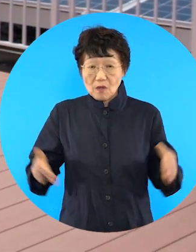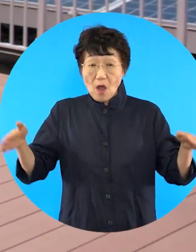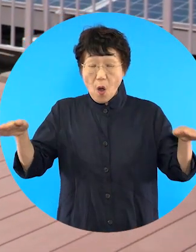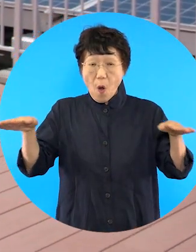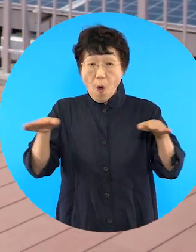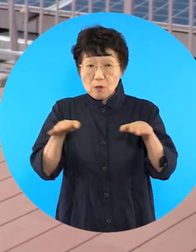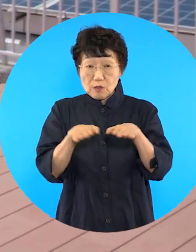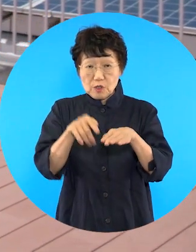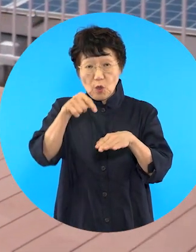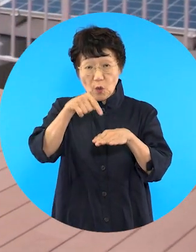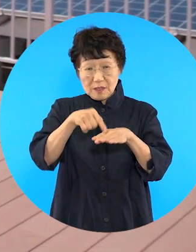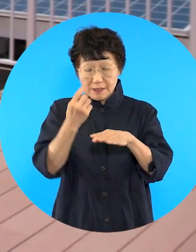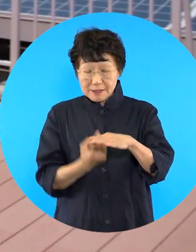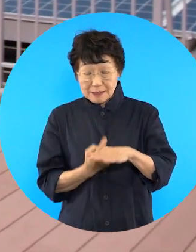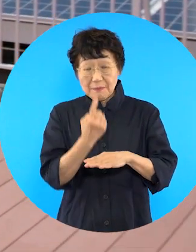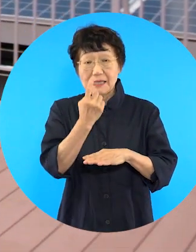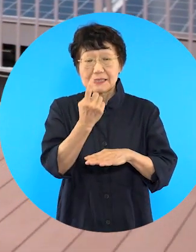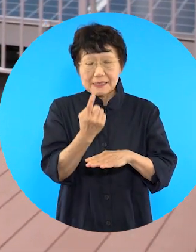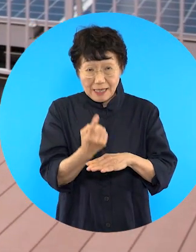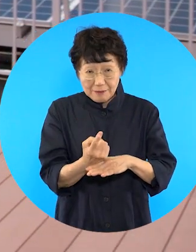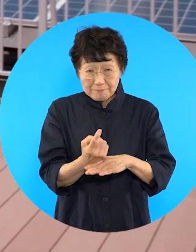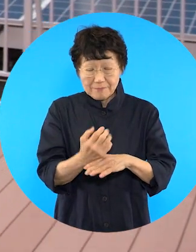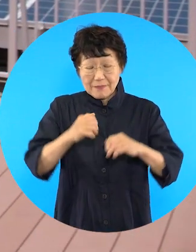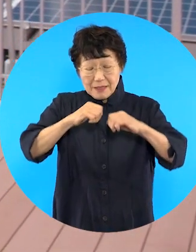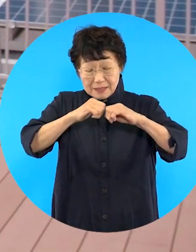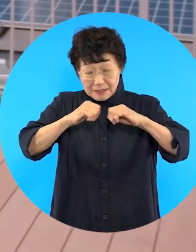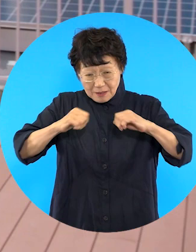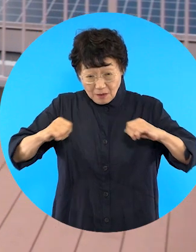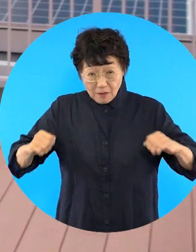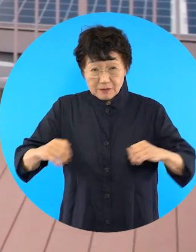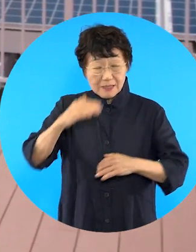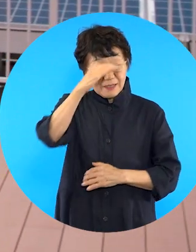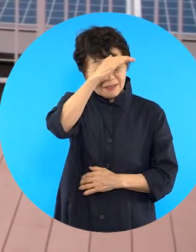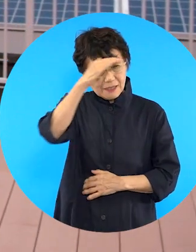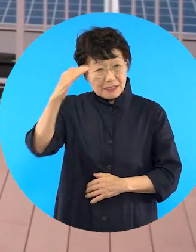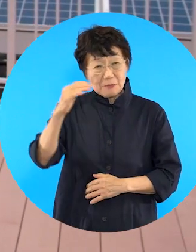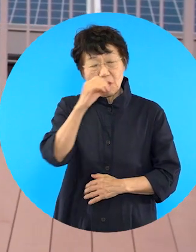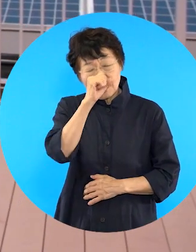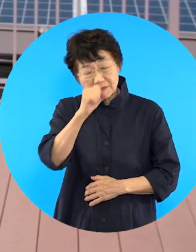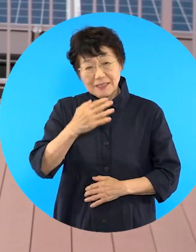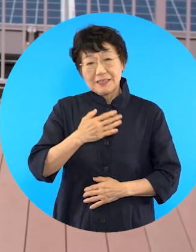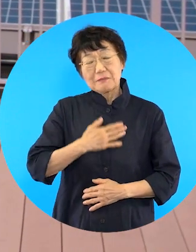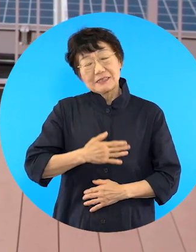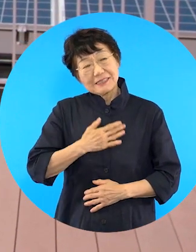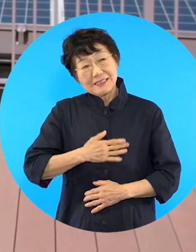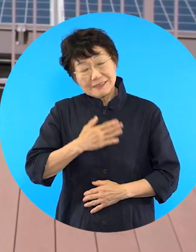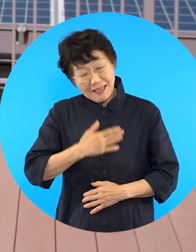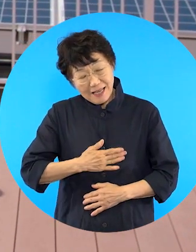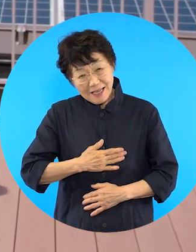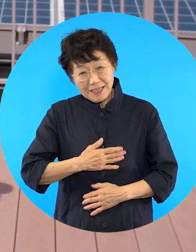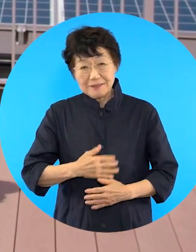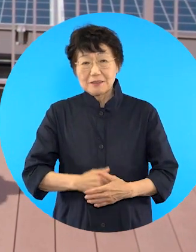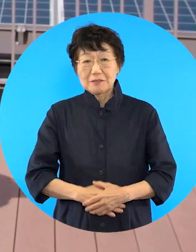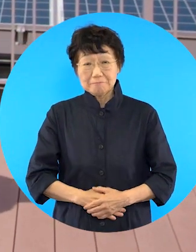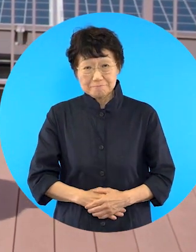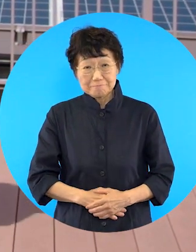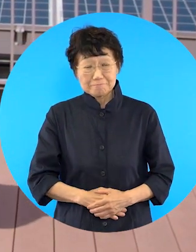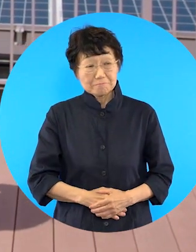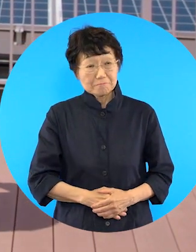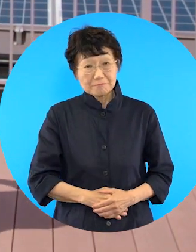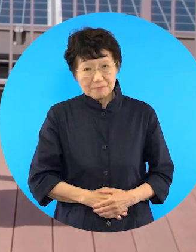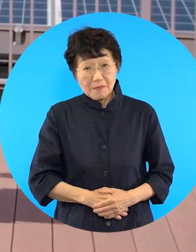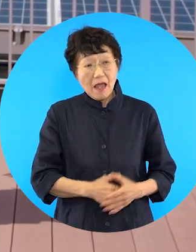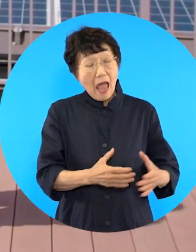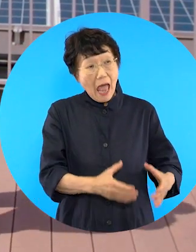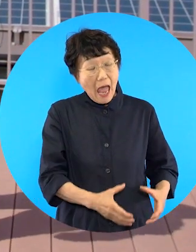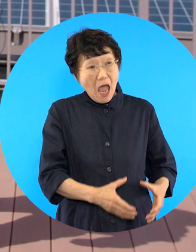屋上にやってきました。開放感があって景色もとってもいいですね。 はい、 そしてわこ